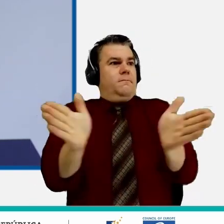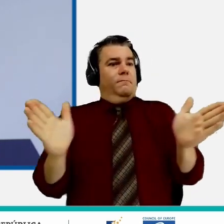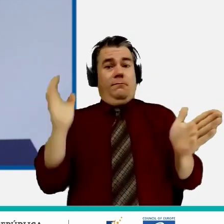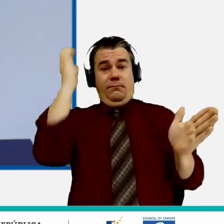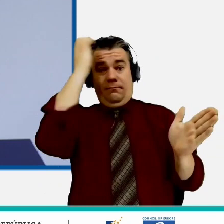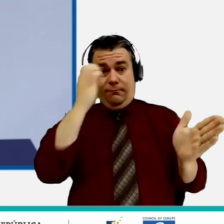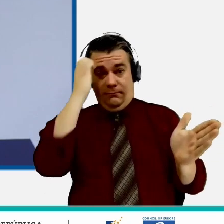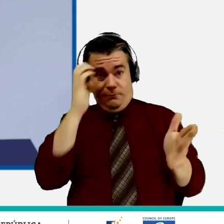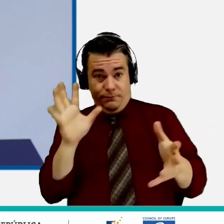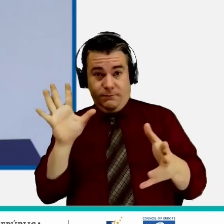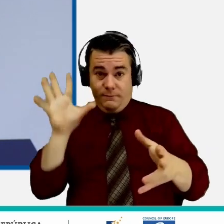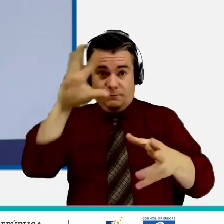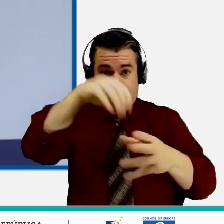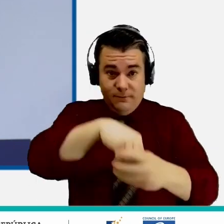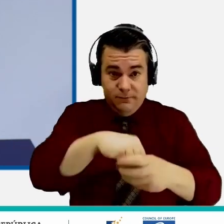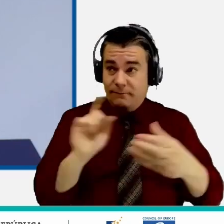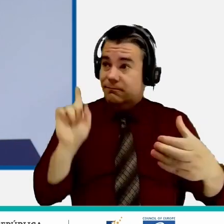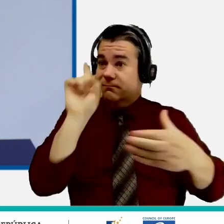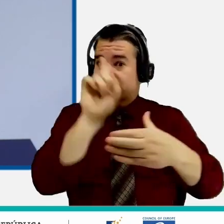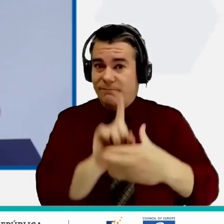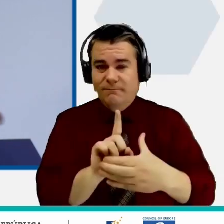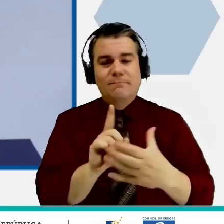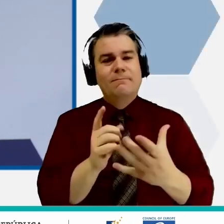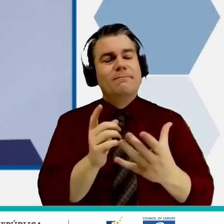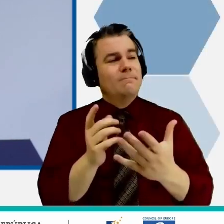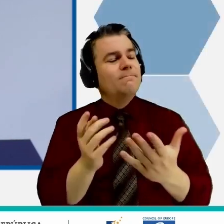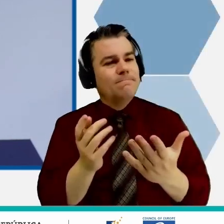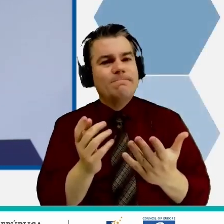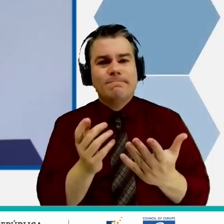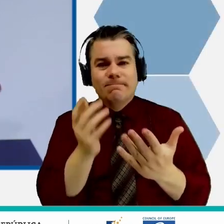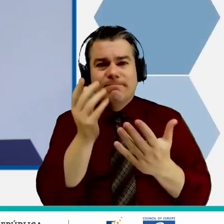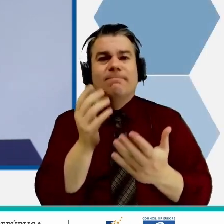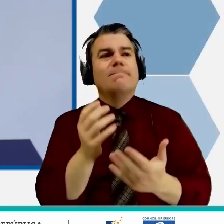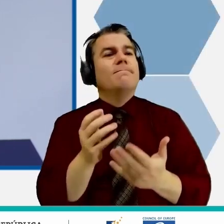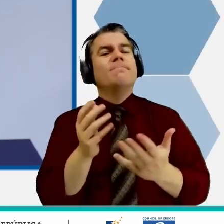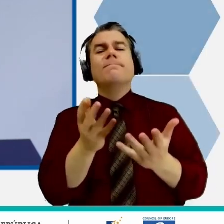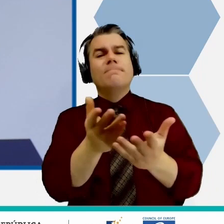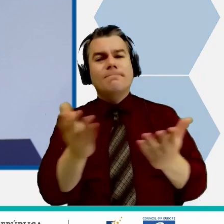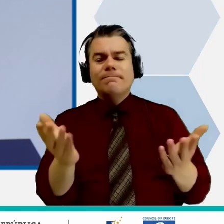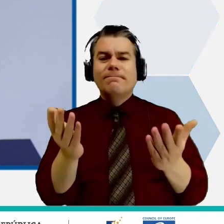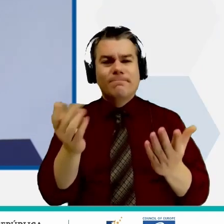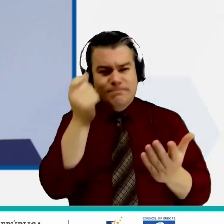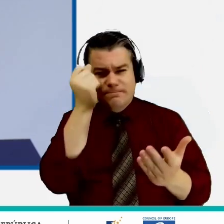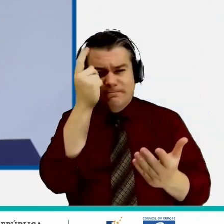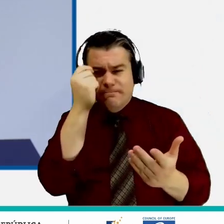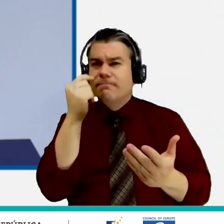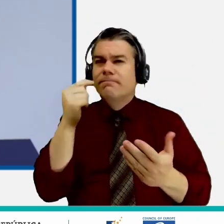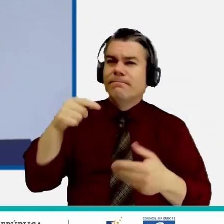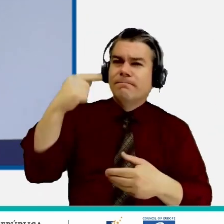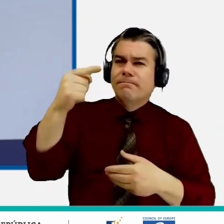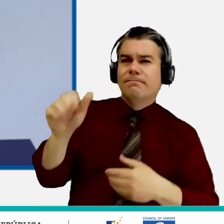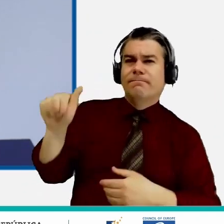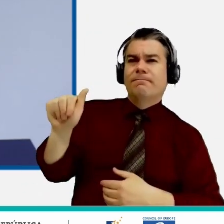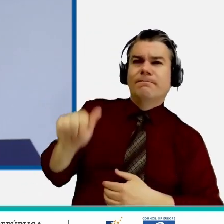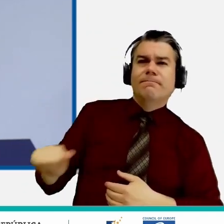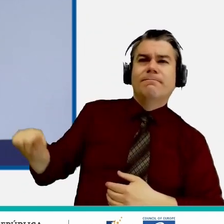которые стоят перед нашими странами, перед регионом Центральной Азии. И господин Бивол сам был свидетелем того,